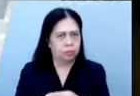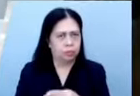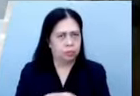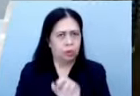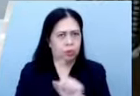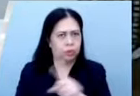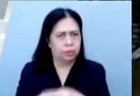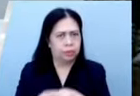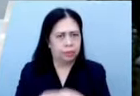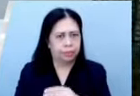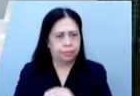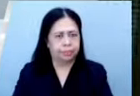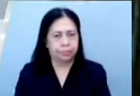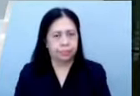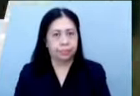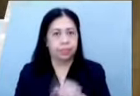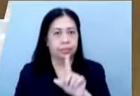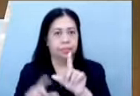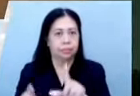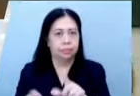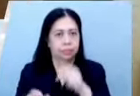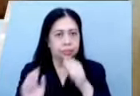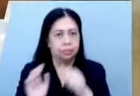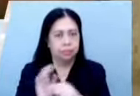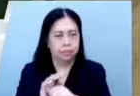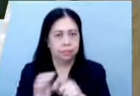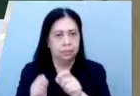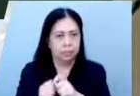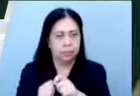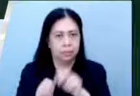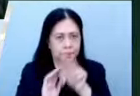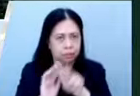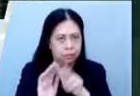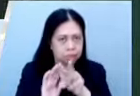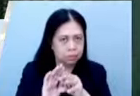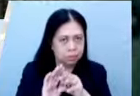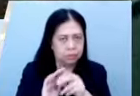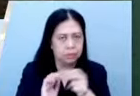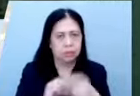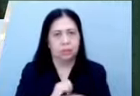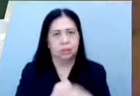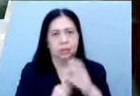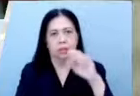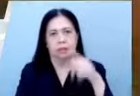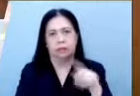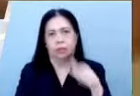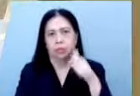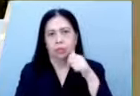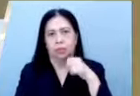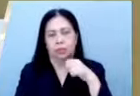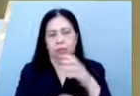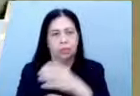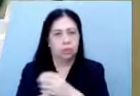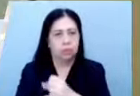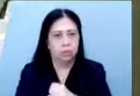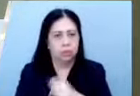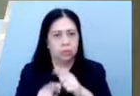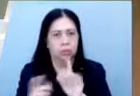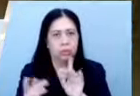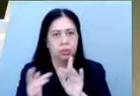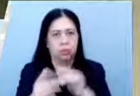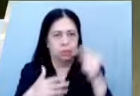Dito ka. Ang suspect, pataguraw na kinunan ang video at ninakaw pa raw ang cellphone ng biktima para makuha ang contact details sa